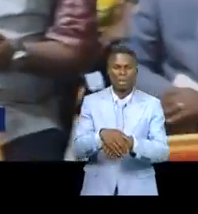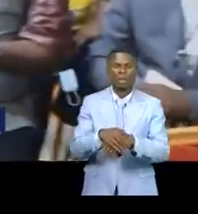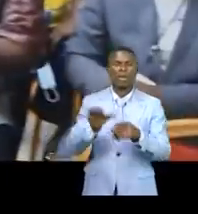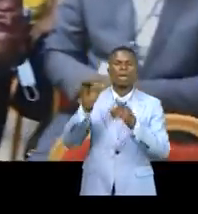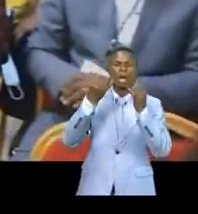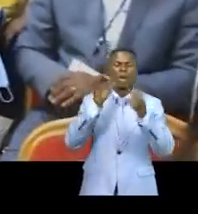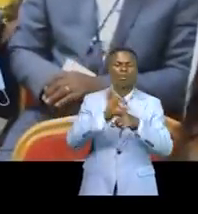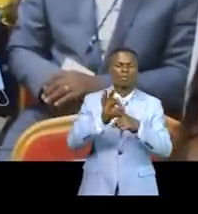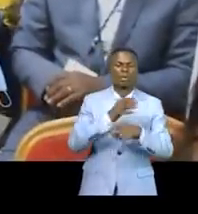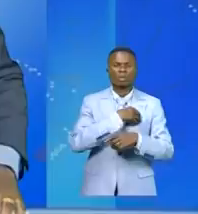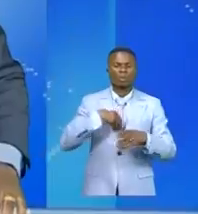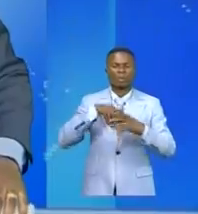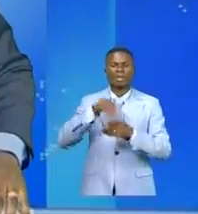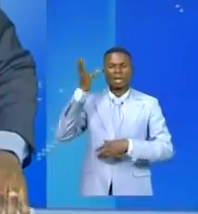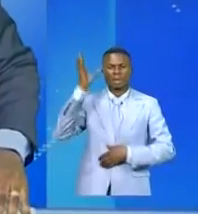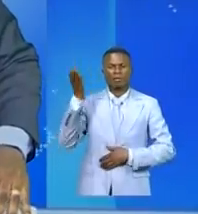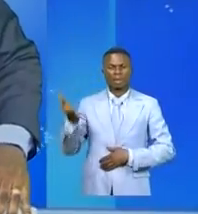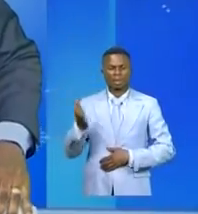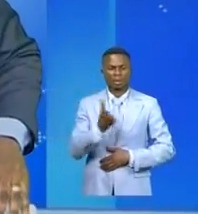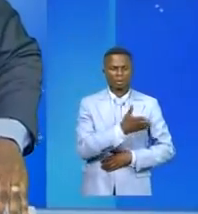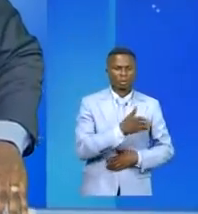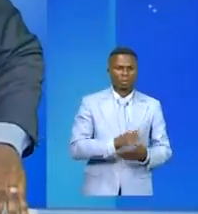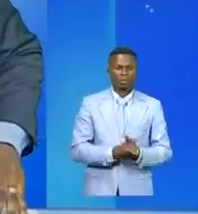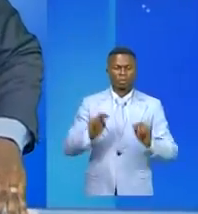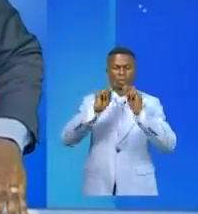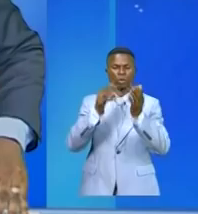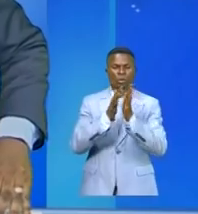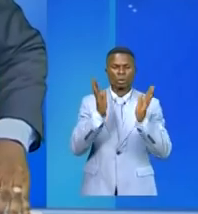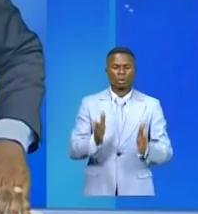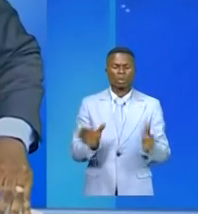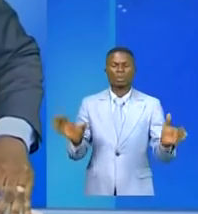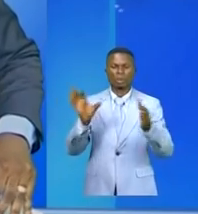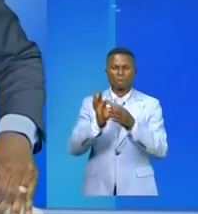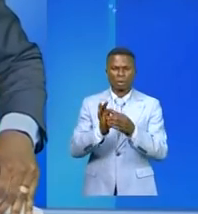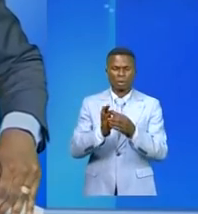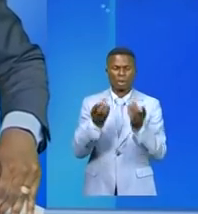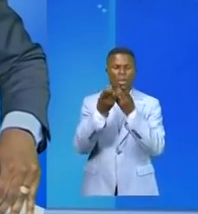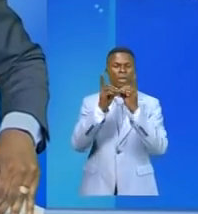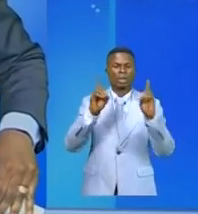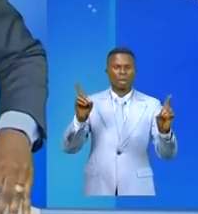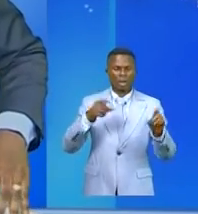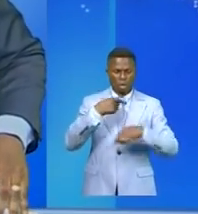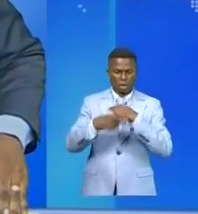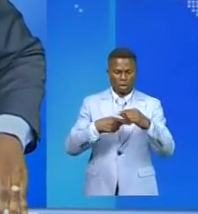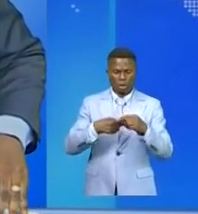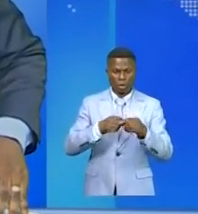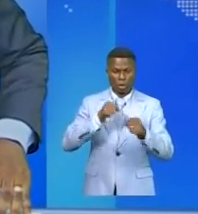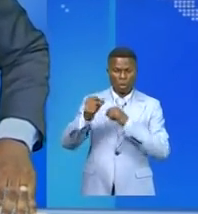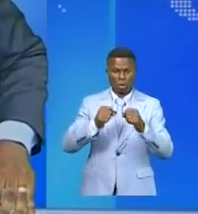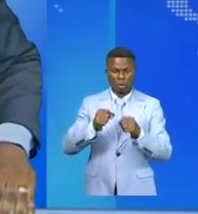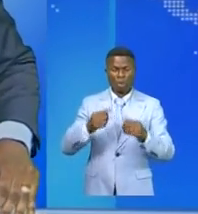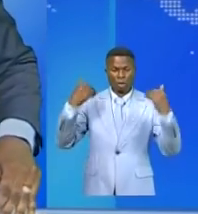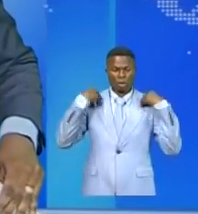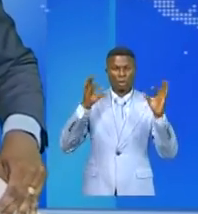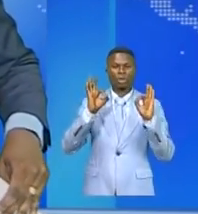formation de femmes en milieu rural. Le mouvement chrétien pour la solidarité et la démocratie s'élance à la conquête de nouveaux